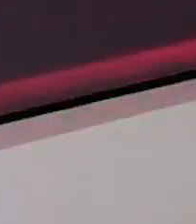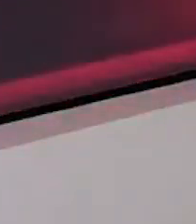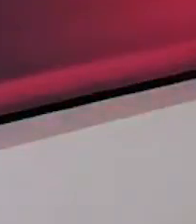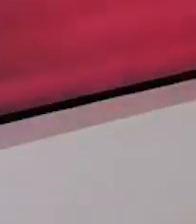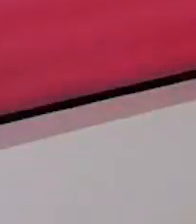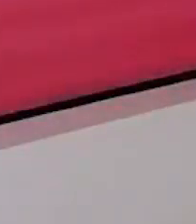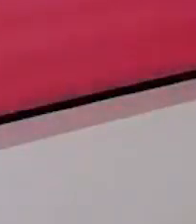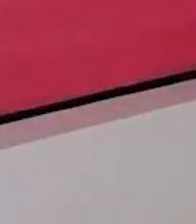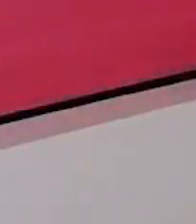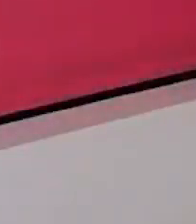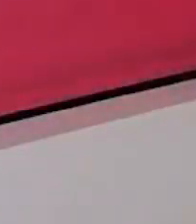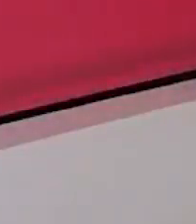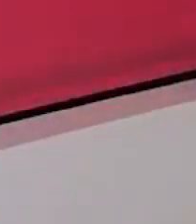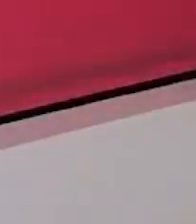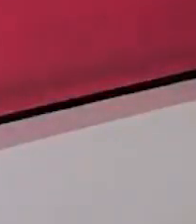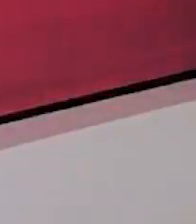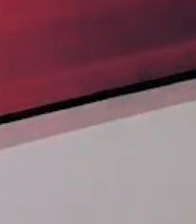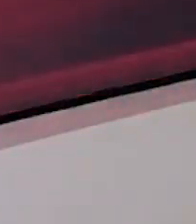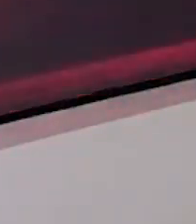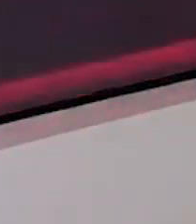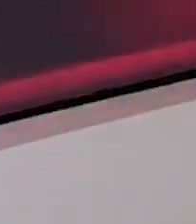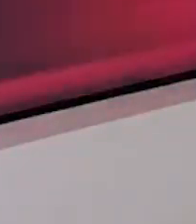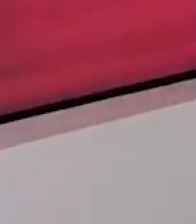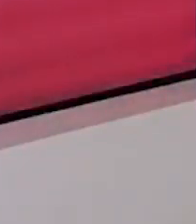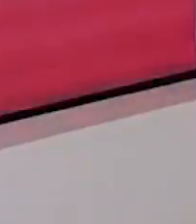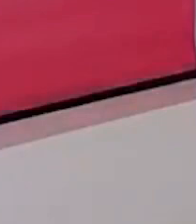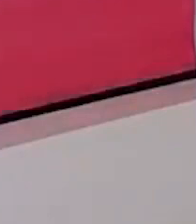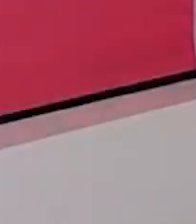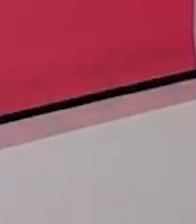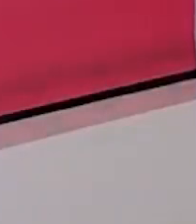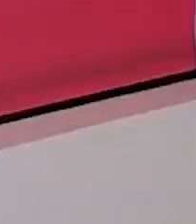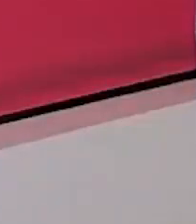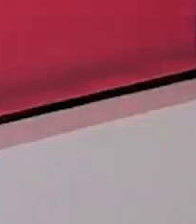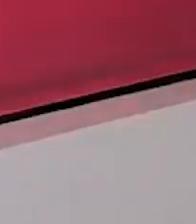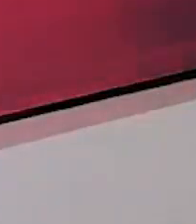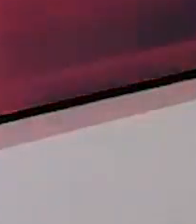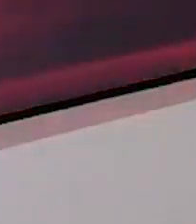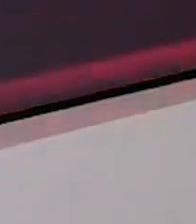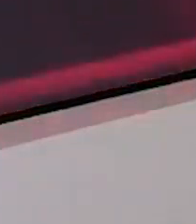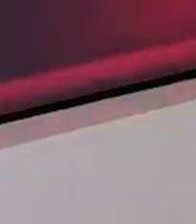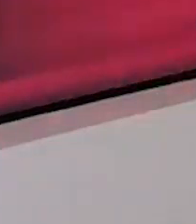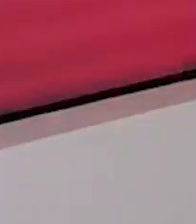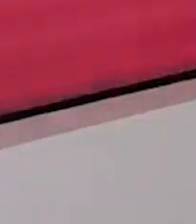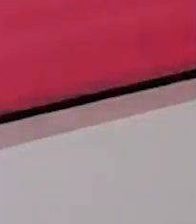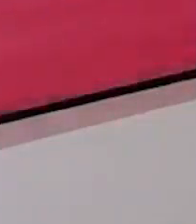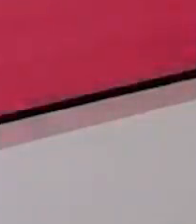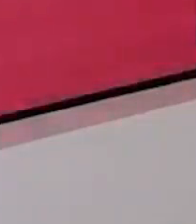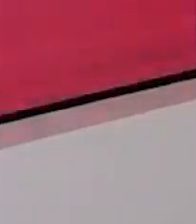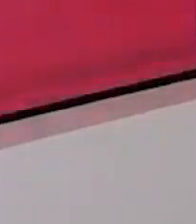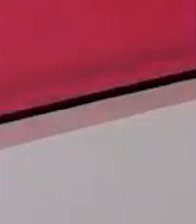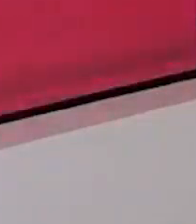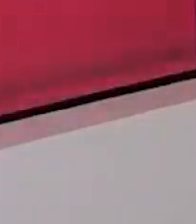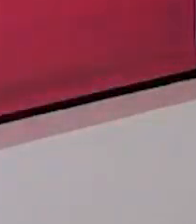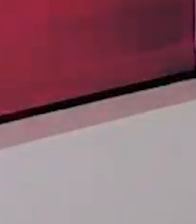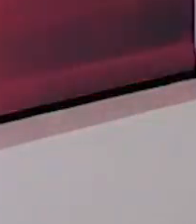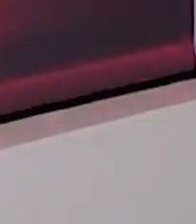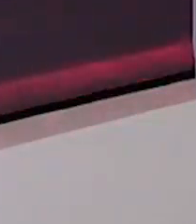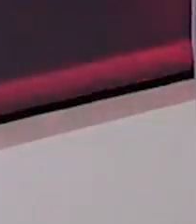Igan, mauna ka sa mga balita. Mag-subscribe sa GMA Integrated News sa YouTube. Sa mga kapuso abroad, subaybayan nyo